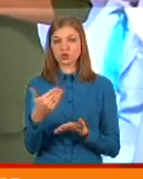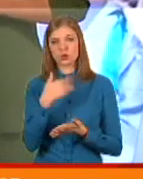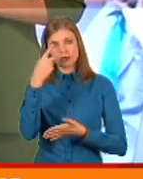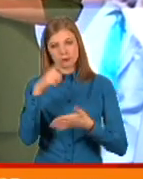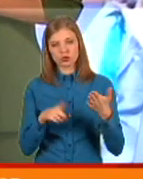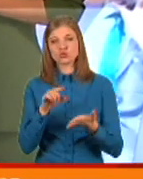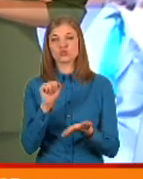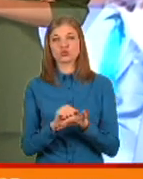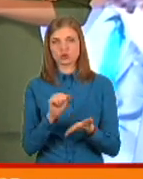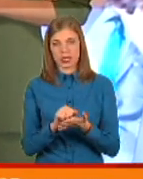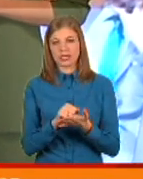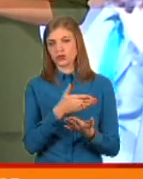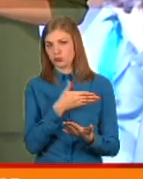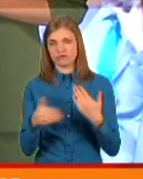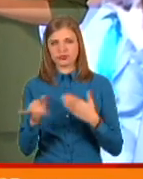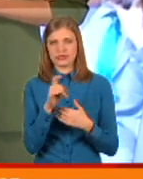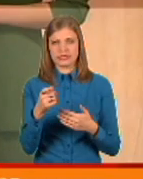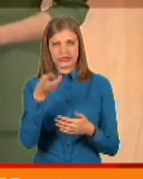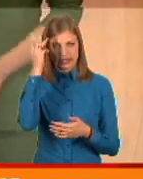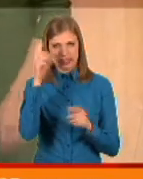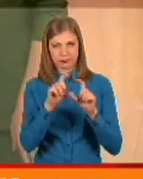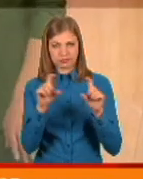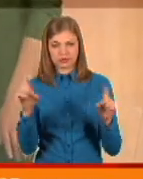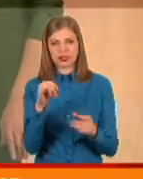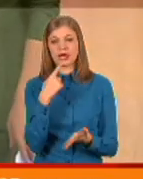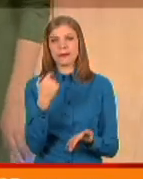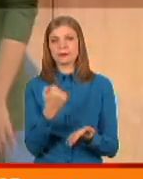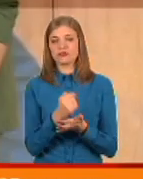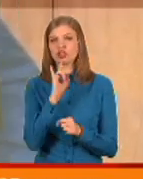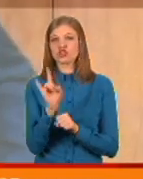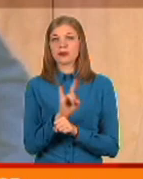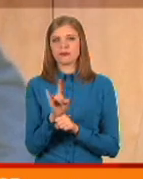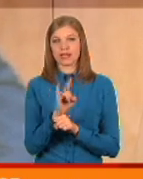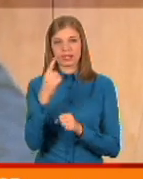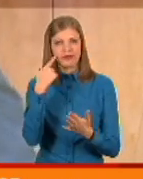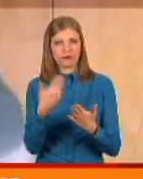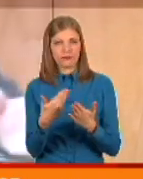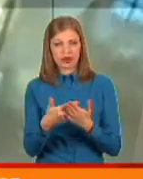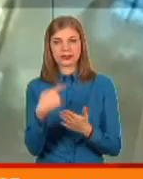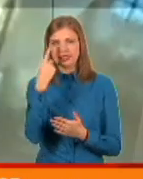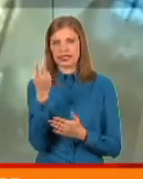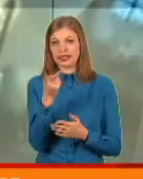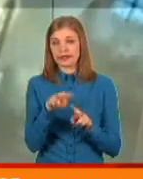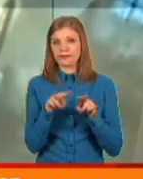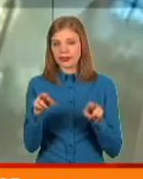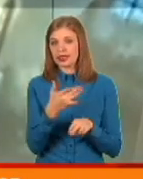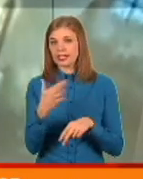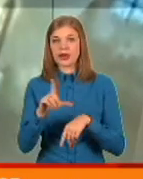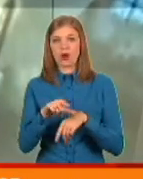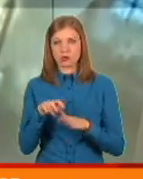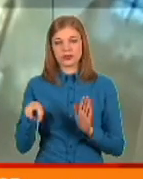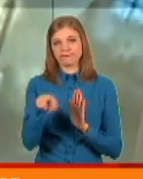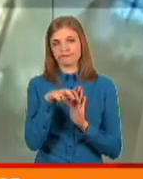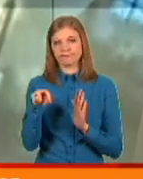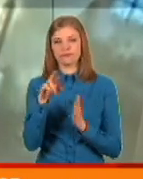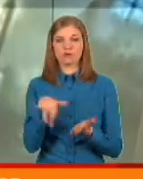переконати, що журналіст покинув територію диппредставництва. На підтвердження брехливої версії двійник Хашогі навіть кілька годин